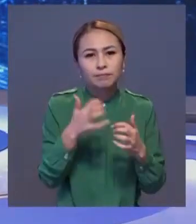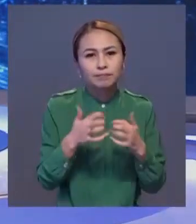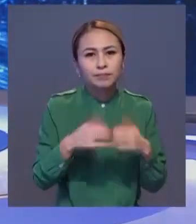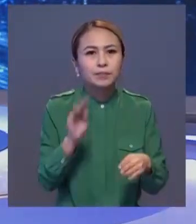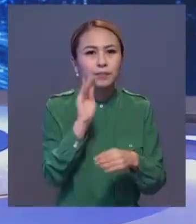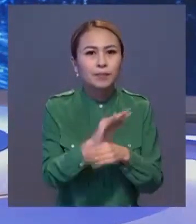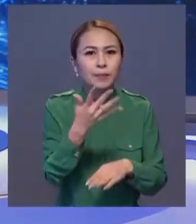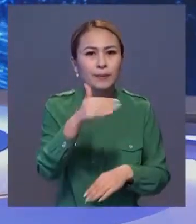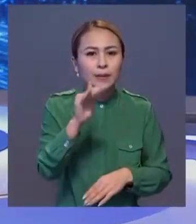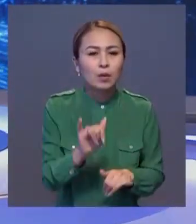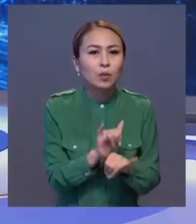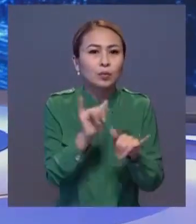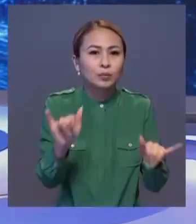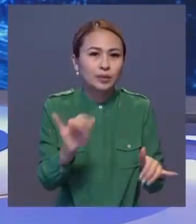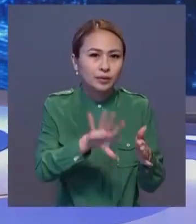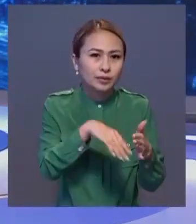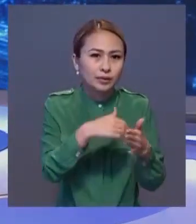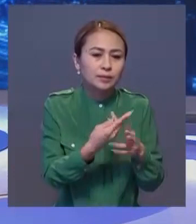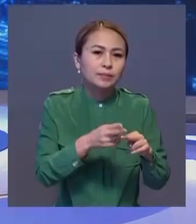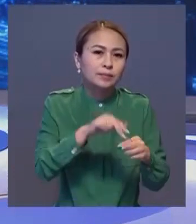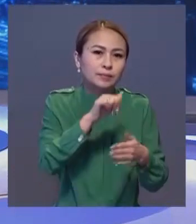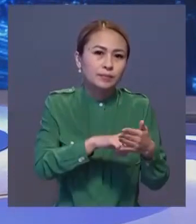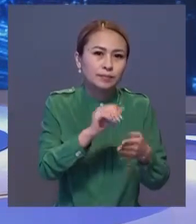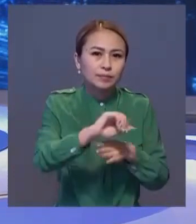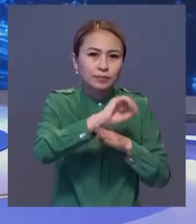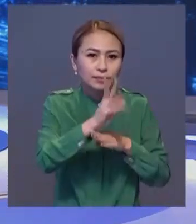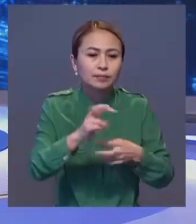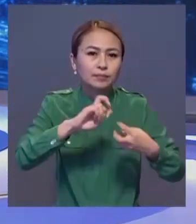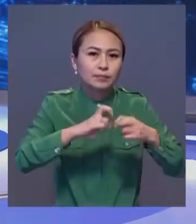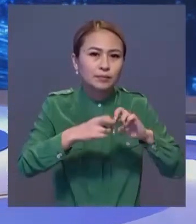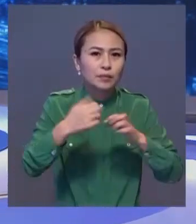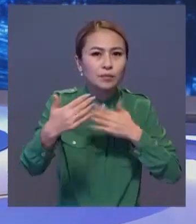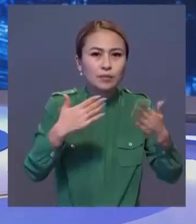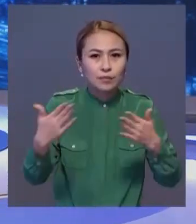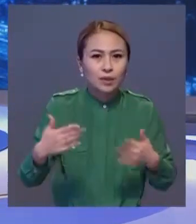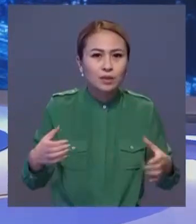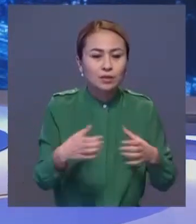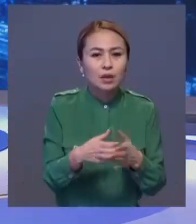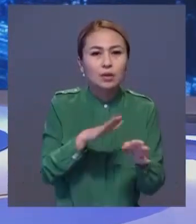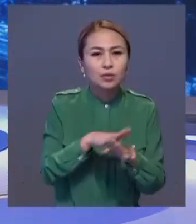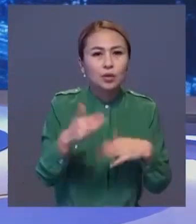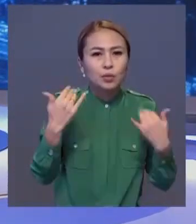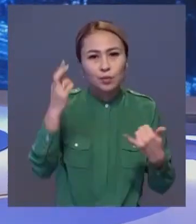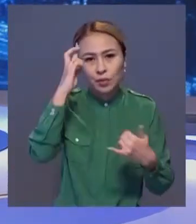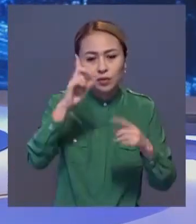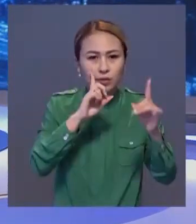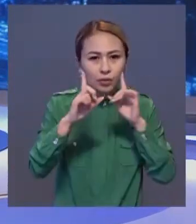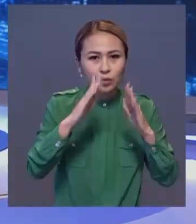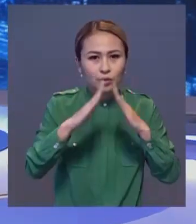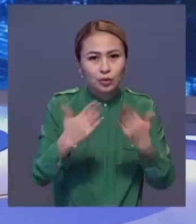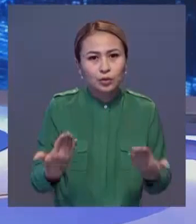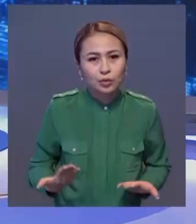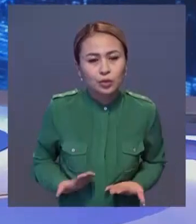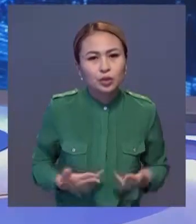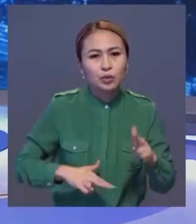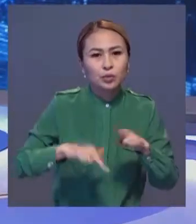50 мыңға көбейіп келеді. Сол себепті баспанамен қамту мәселесін шешуде жан-жақты кешен іске асуы тиіс. Бүгін үкімет отырысында тұрғын